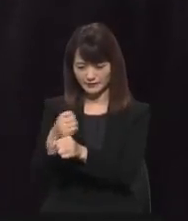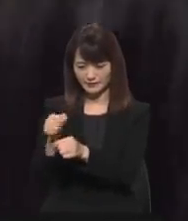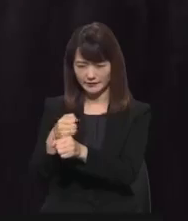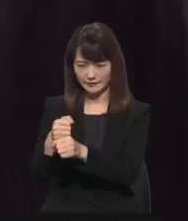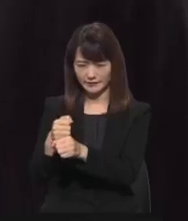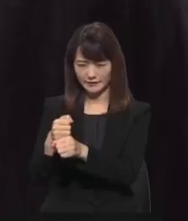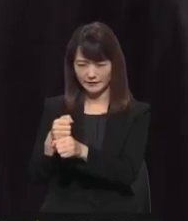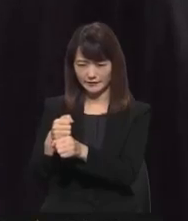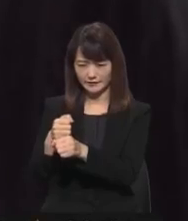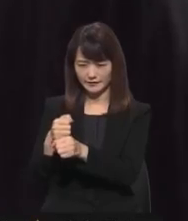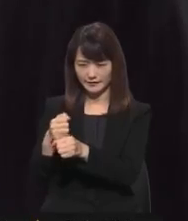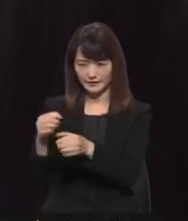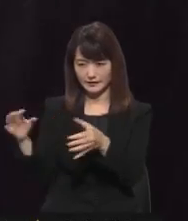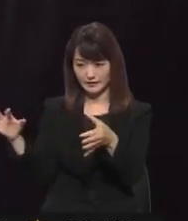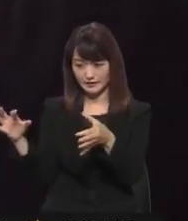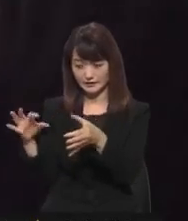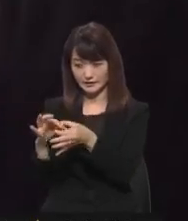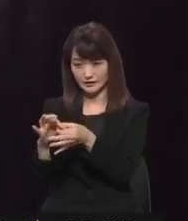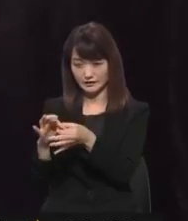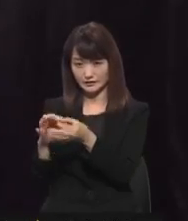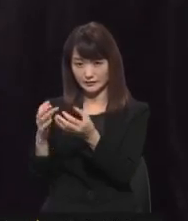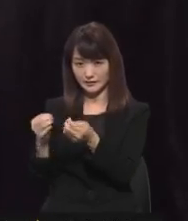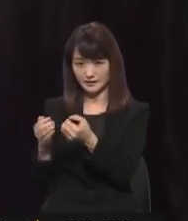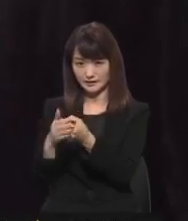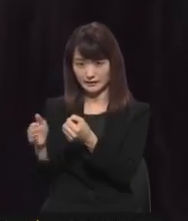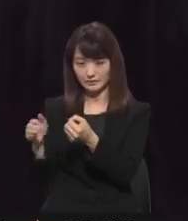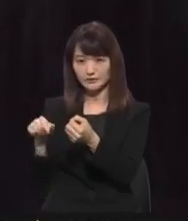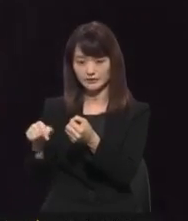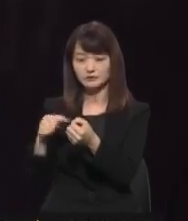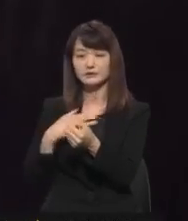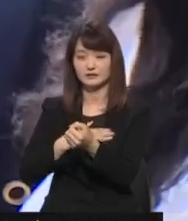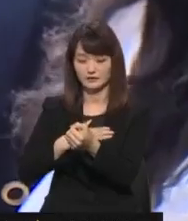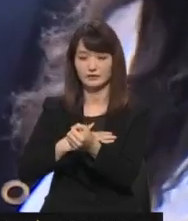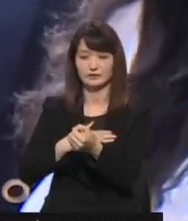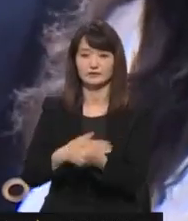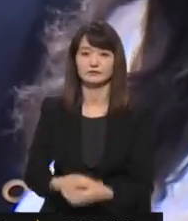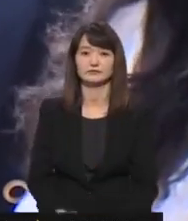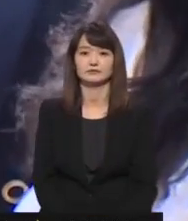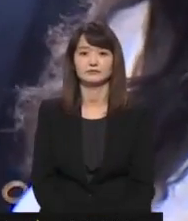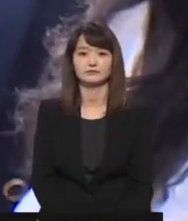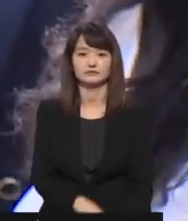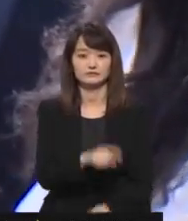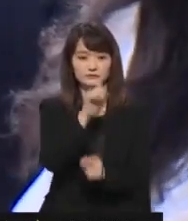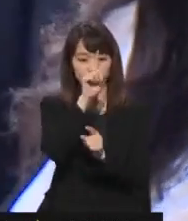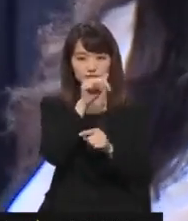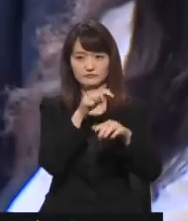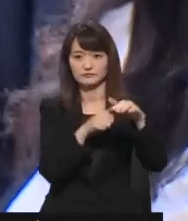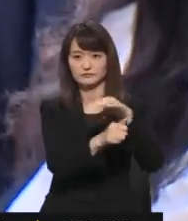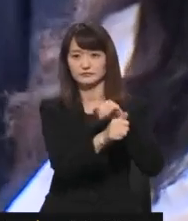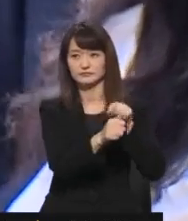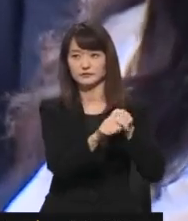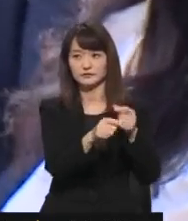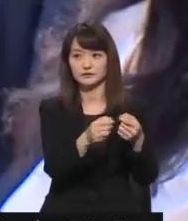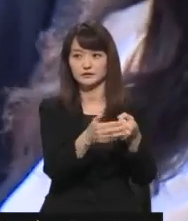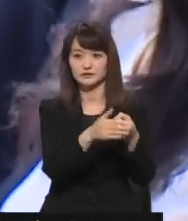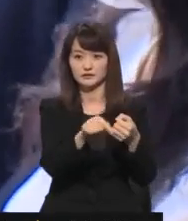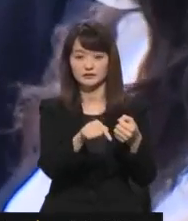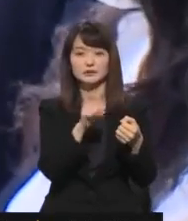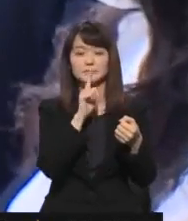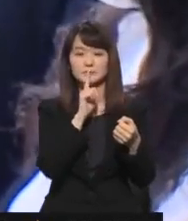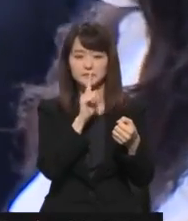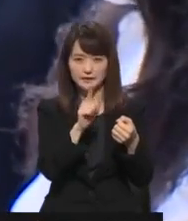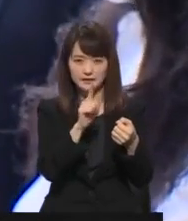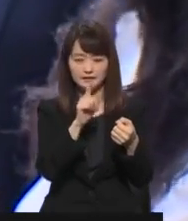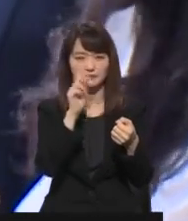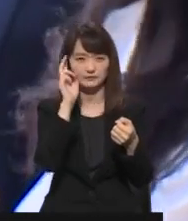가능한 것 아니냐 라고 바라보는 것이 일반적인 정서 일 것이고 2일 속 대표도 그러하기 때문에 이런 주장을 하는 것